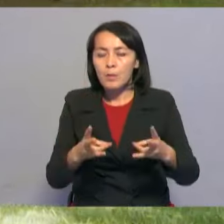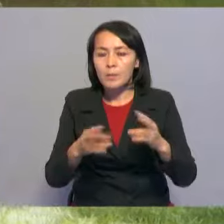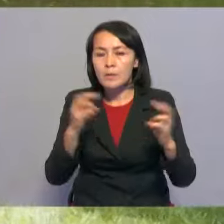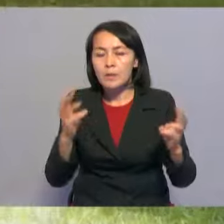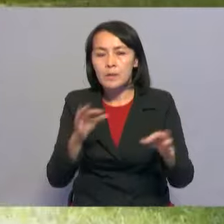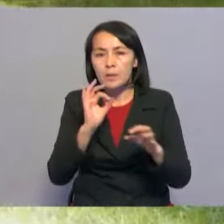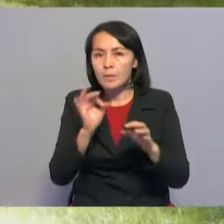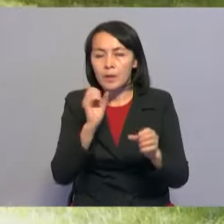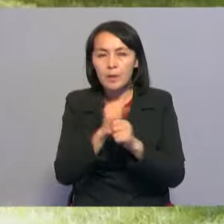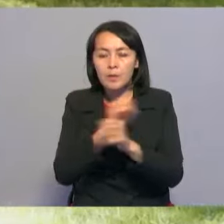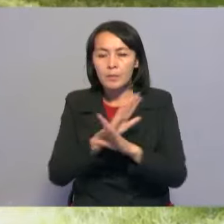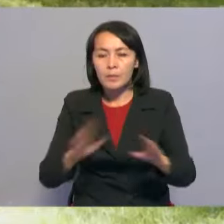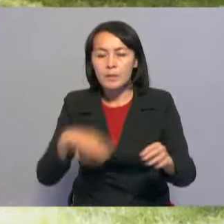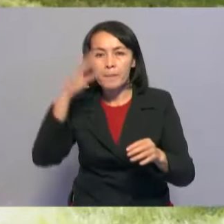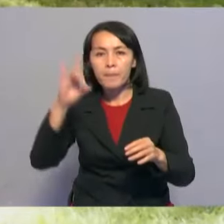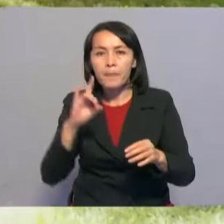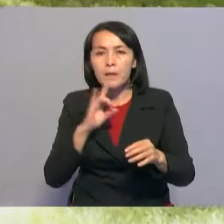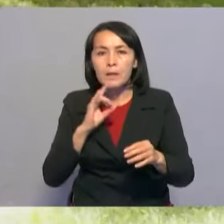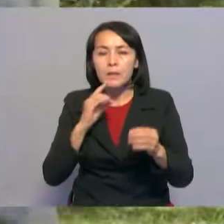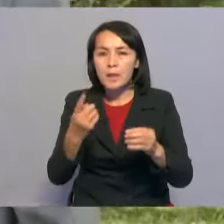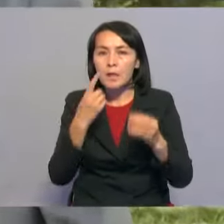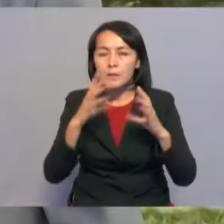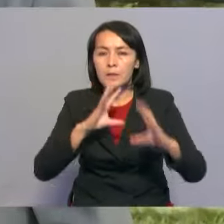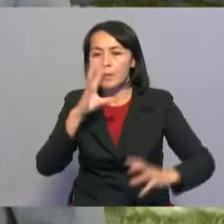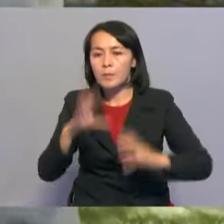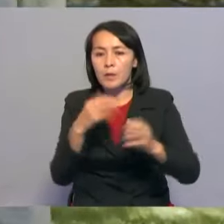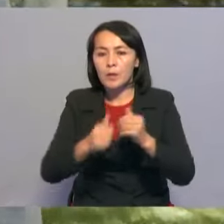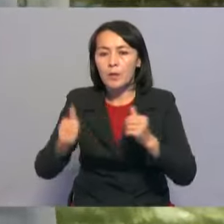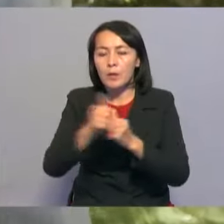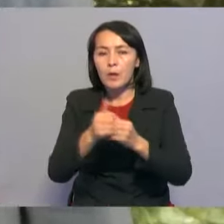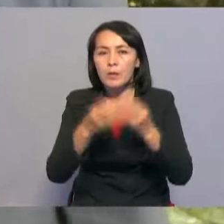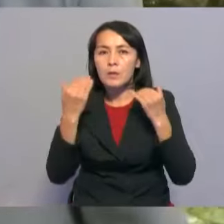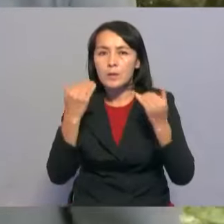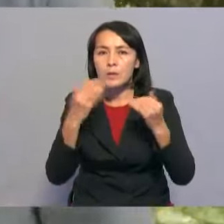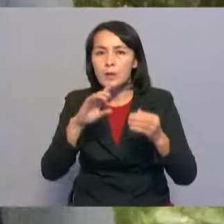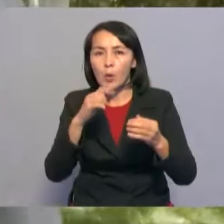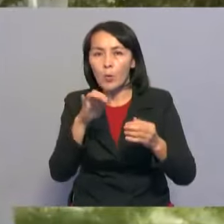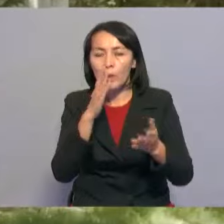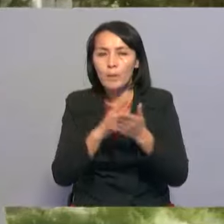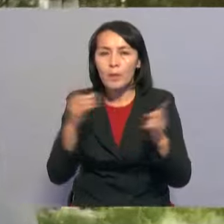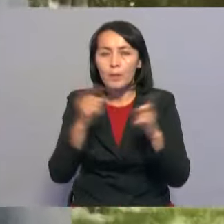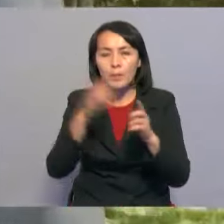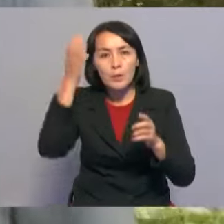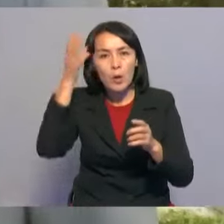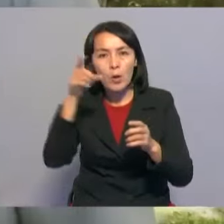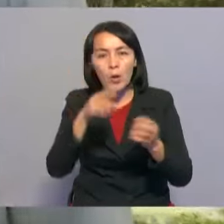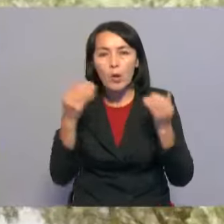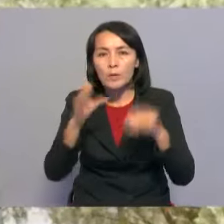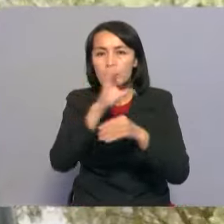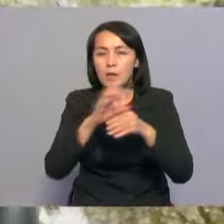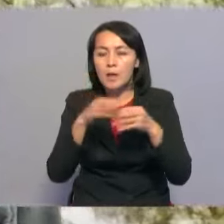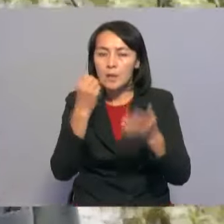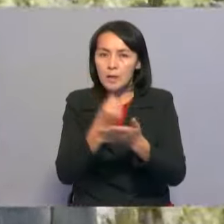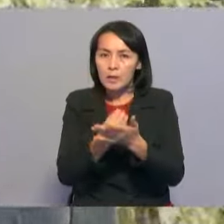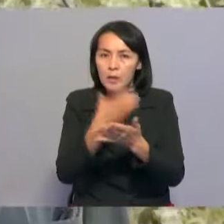им неправильно пользоваться. Казахстан является одним из мировых лидеров по запасам и добыче урана. По словам ученого, экспорт особо